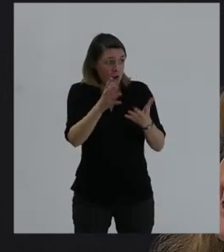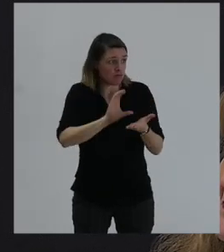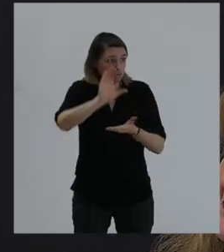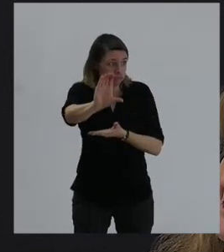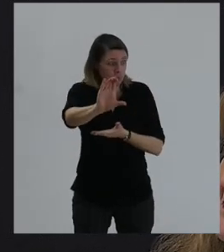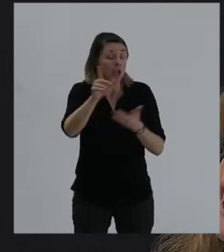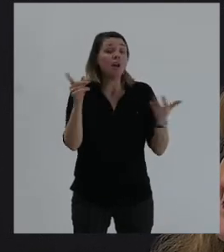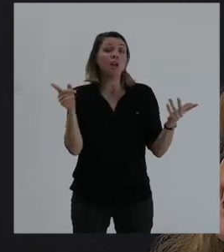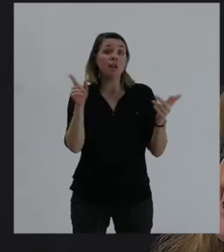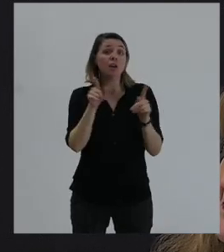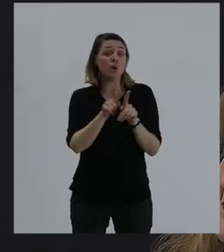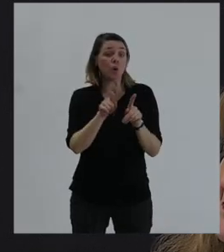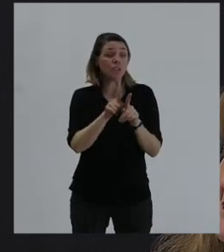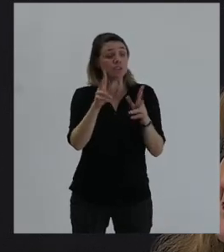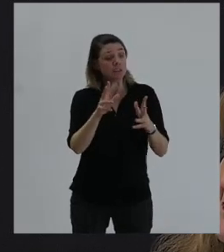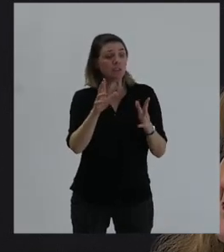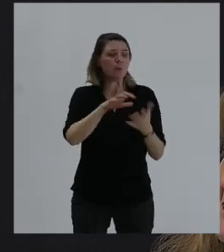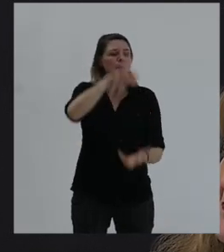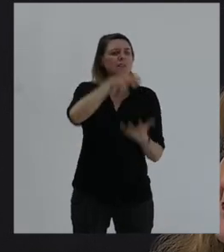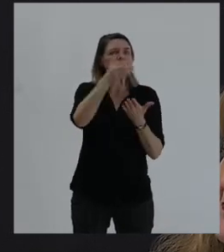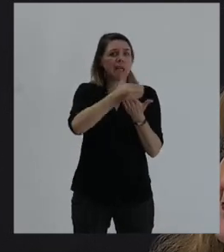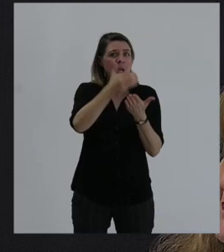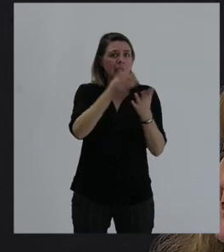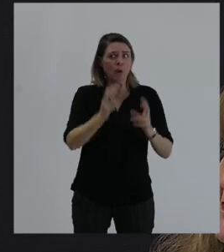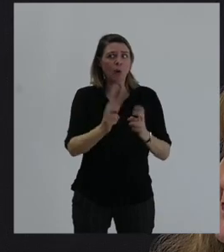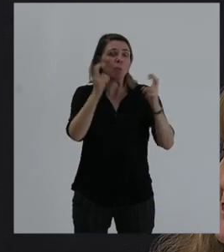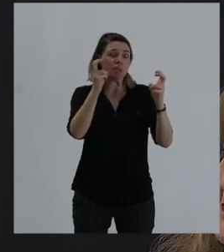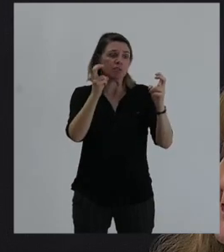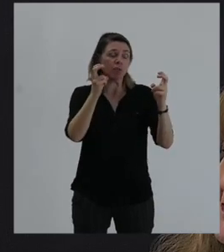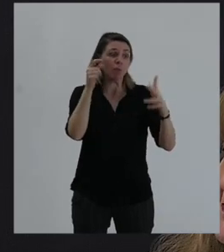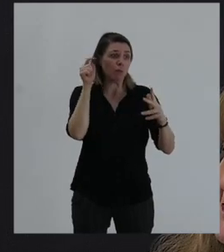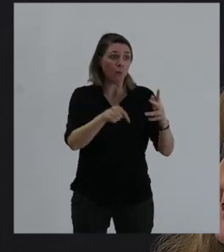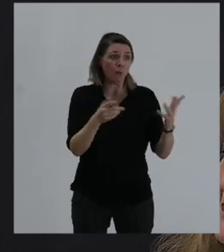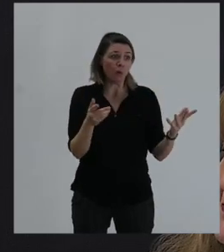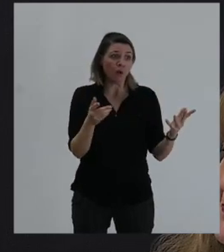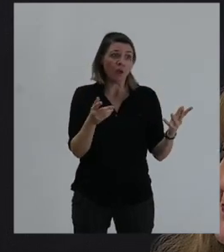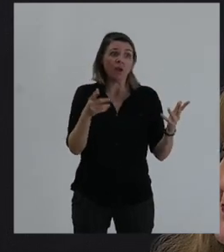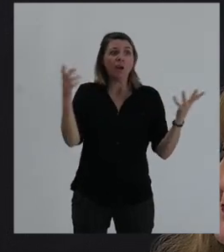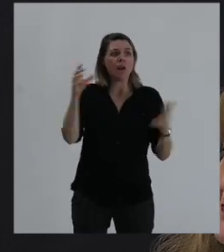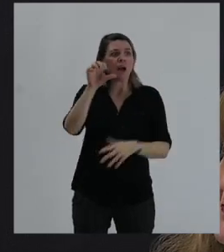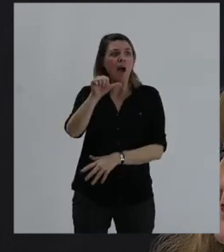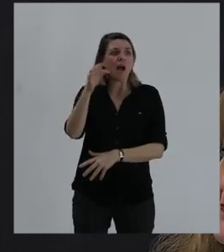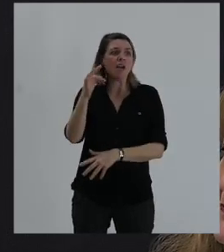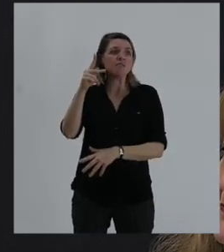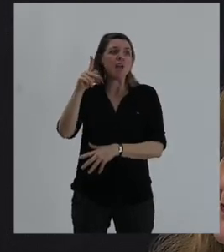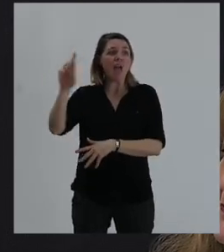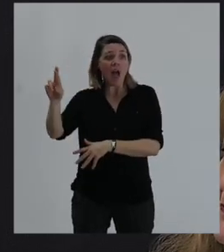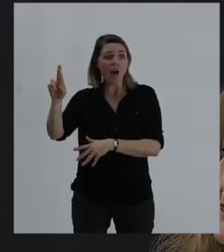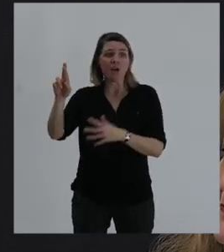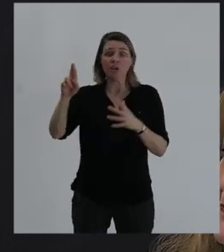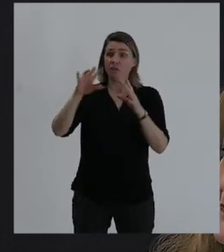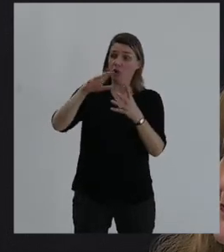Je rappelle également que nos augmentations de masse salariale, il faut quand même aller les chercher du côté de la LPR. C'est-à-dire